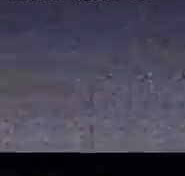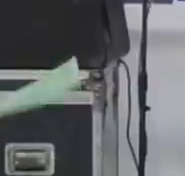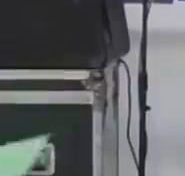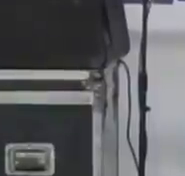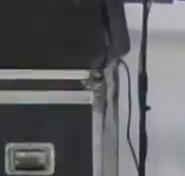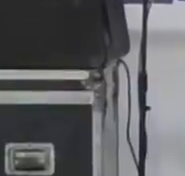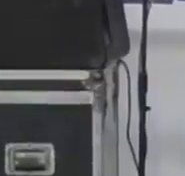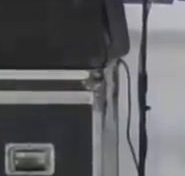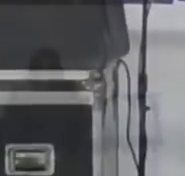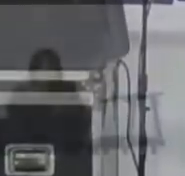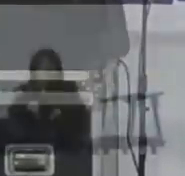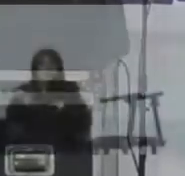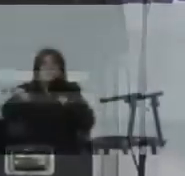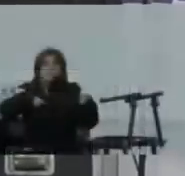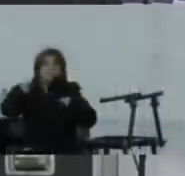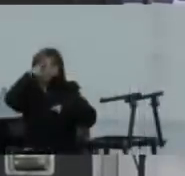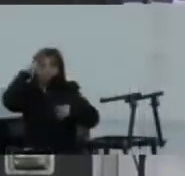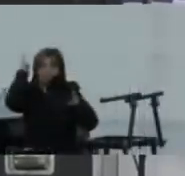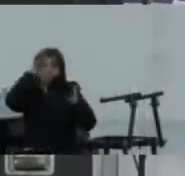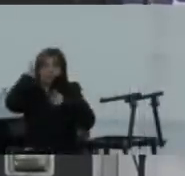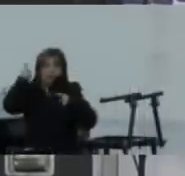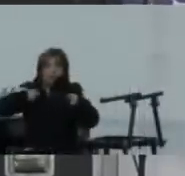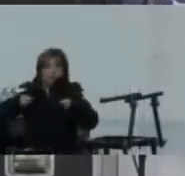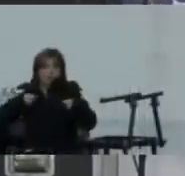a competere in questo mercato schizofrenico che